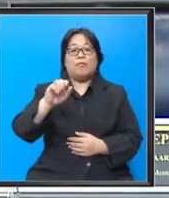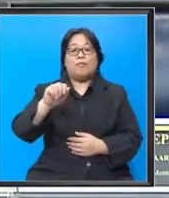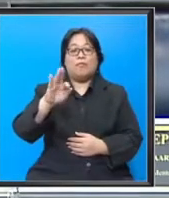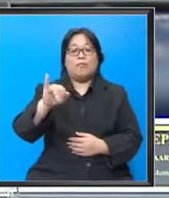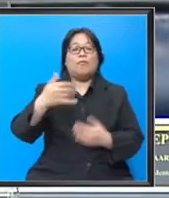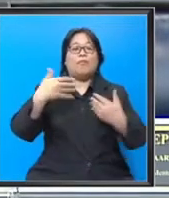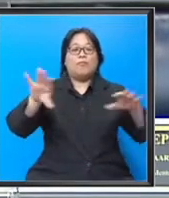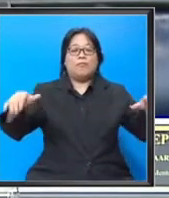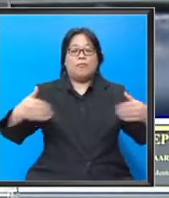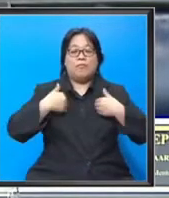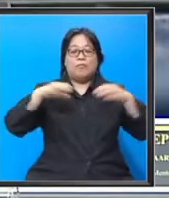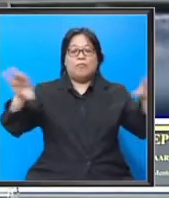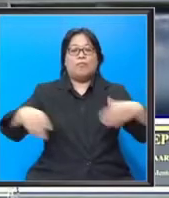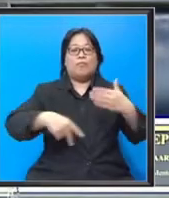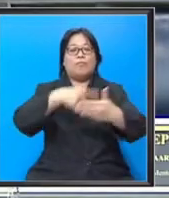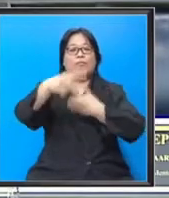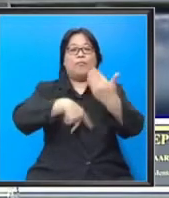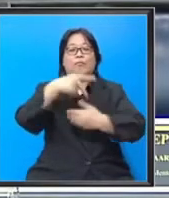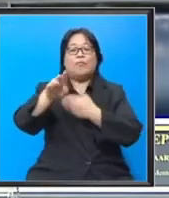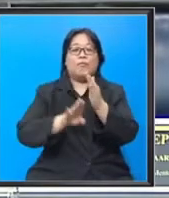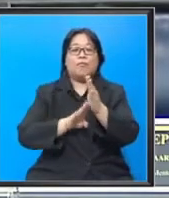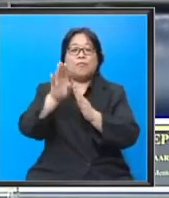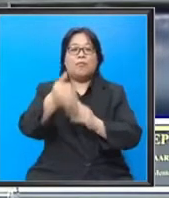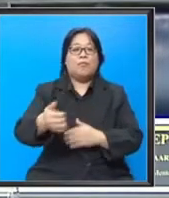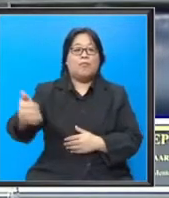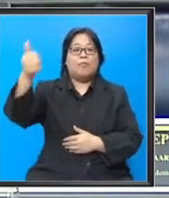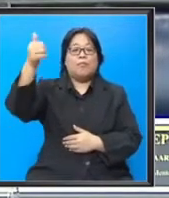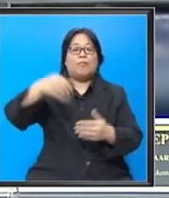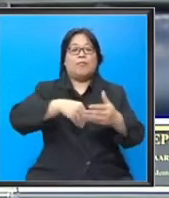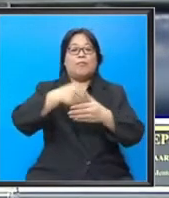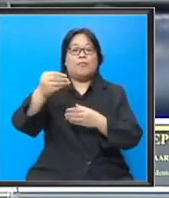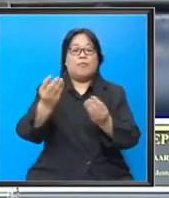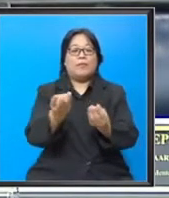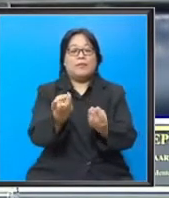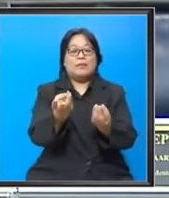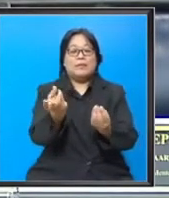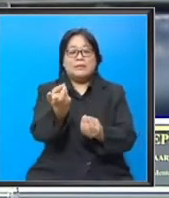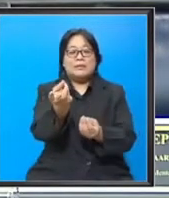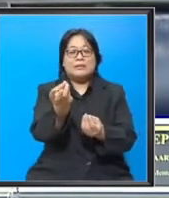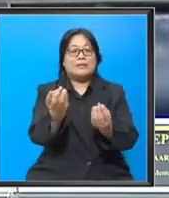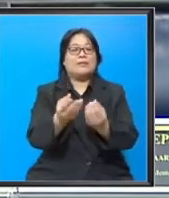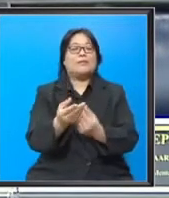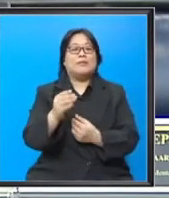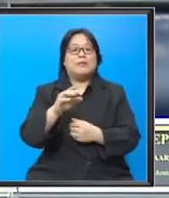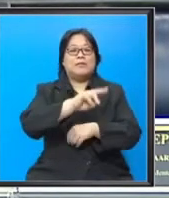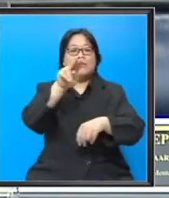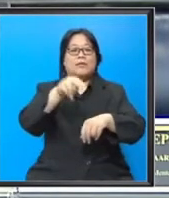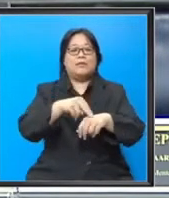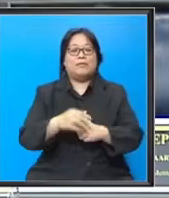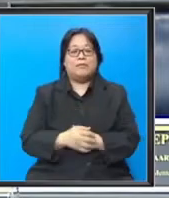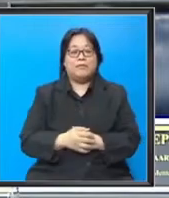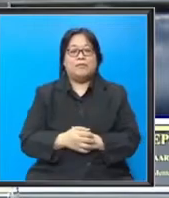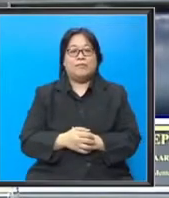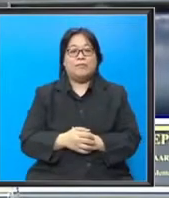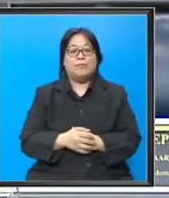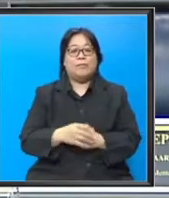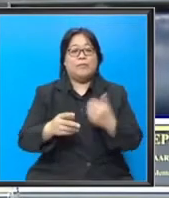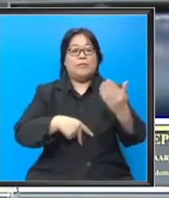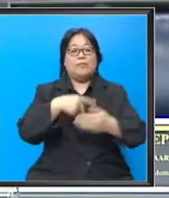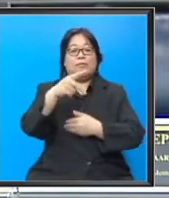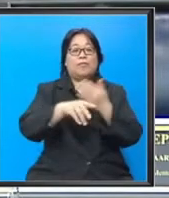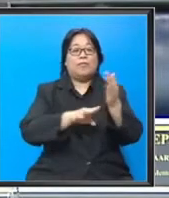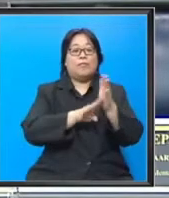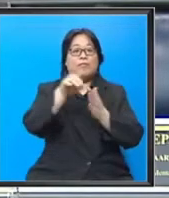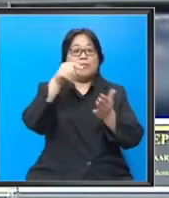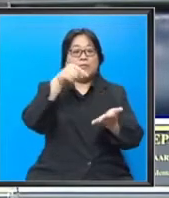lele setelah melaksanakan program pembangunan induk pengeluaran benih kebangsaan di bawah program pembangunan induk